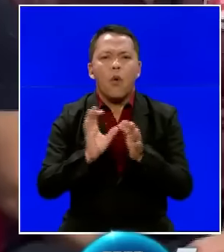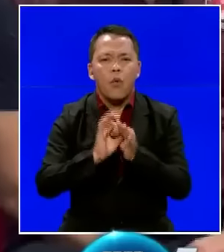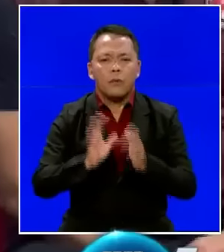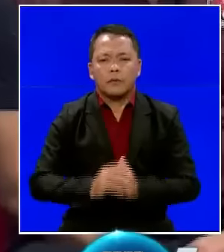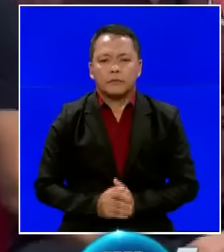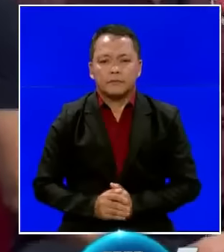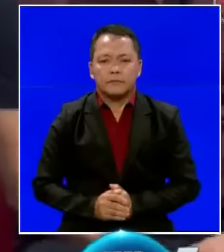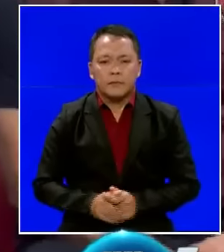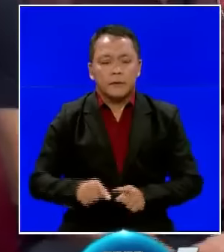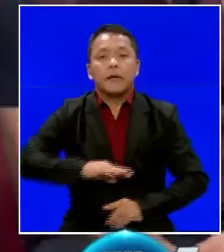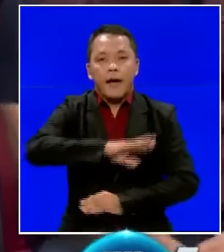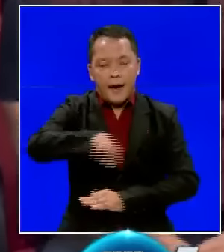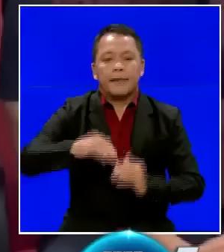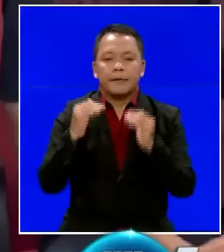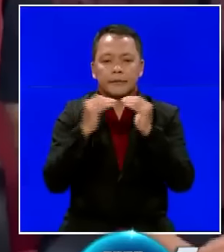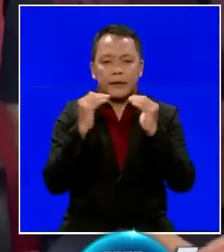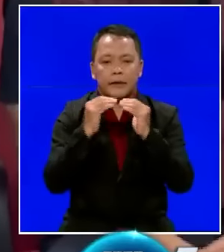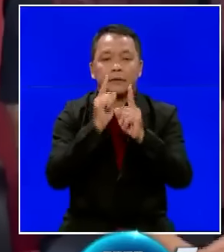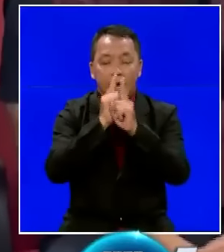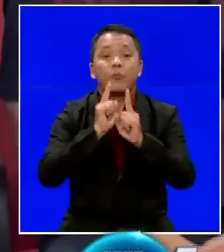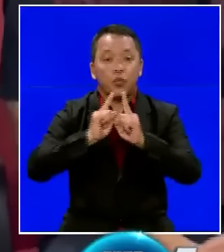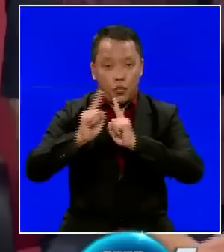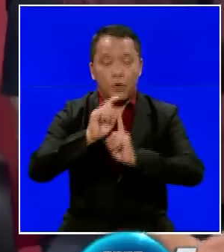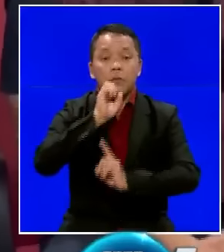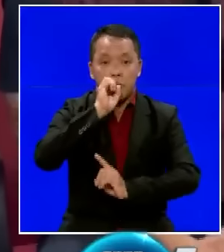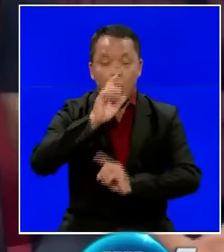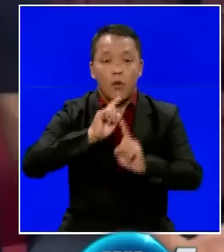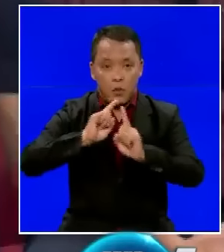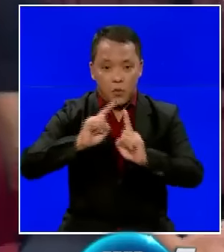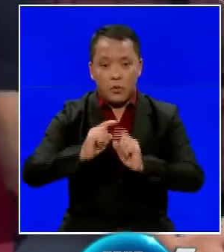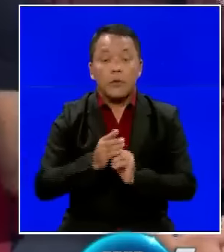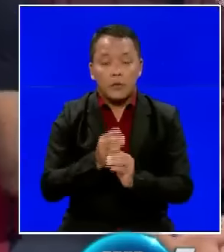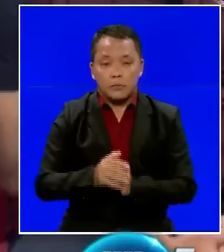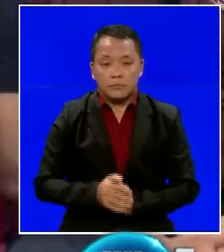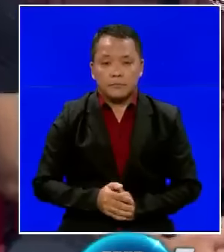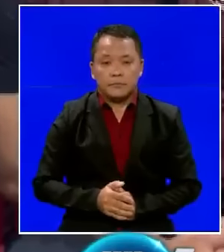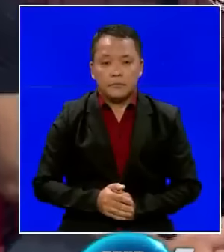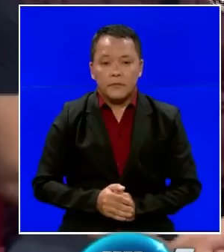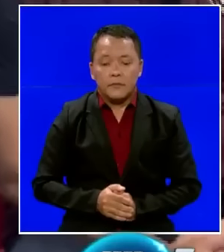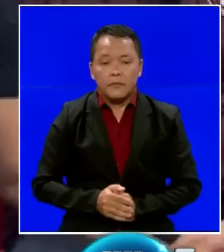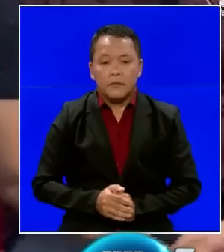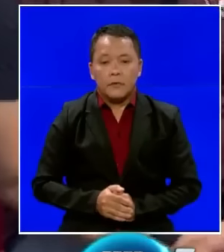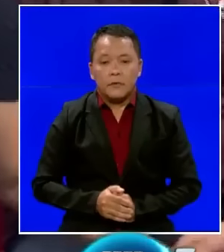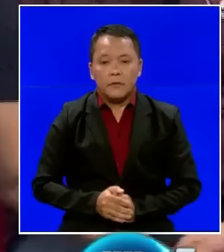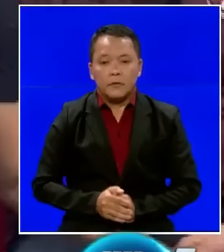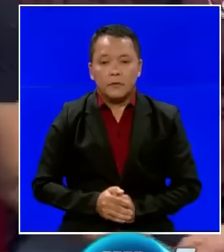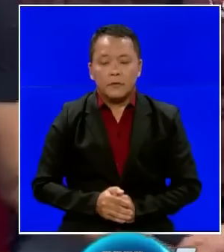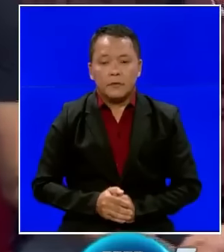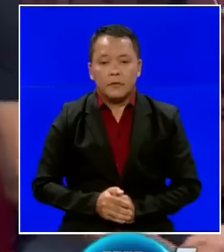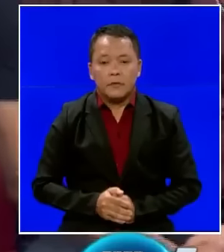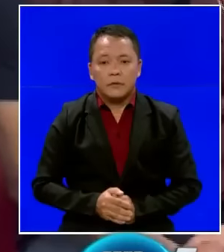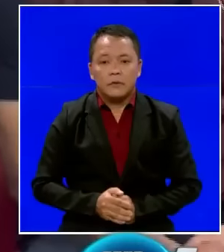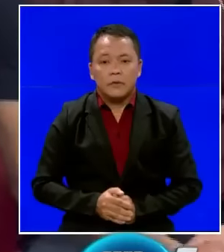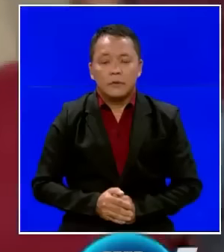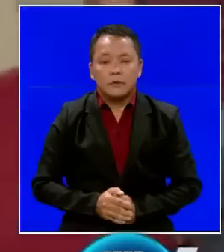ก็รวมถึงให้ความเป็นธรรมเราที่เราได้พูดไว้ถ้าตั้ง